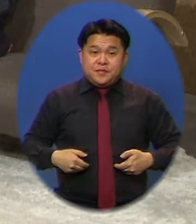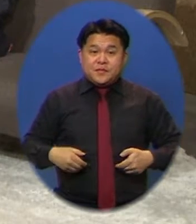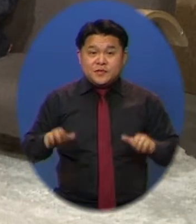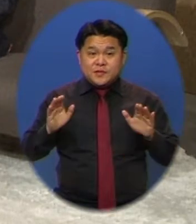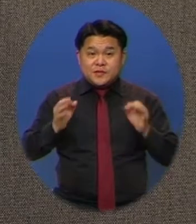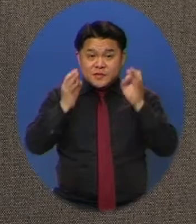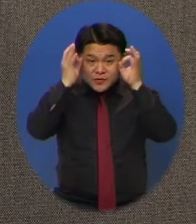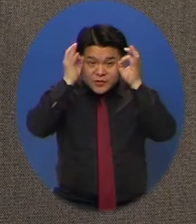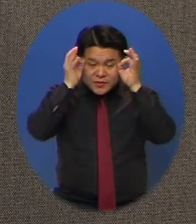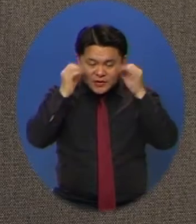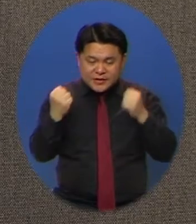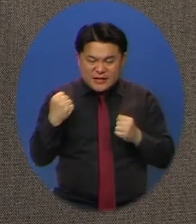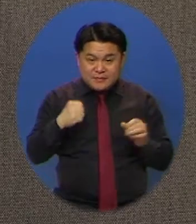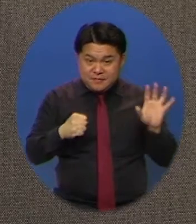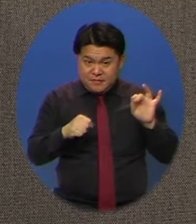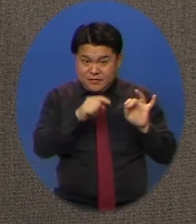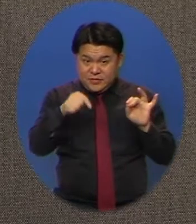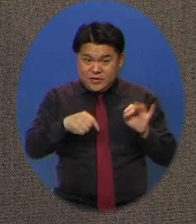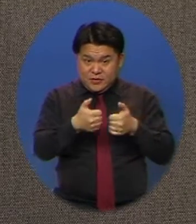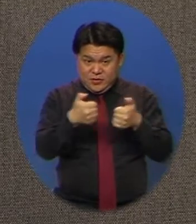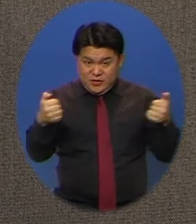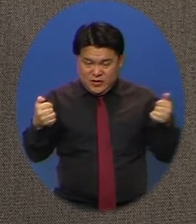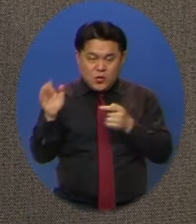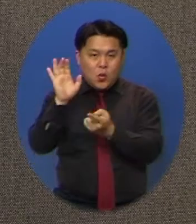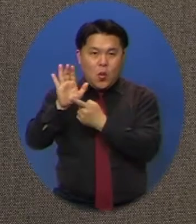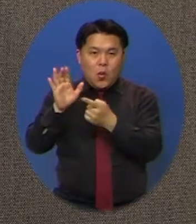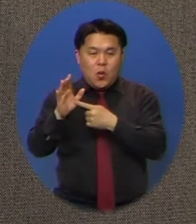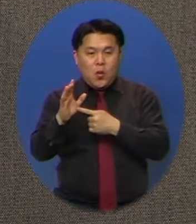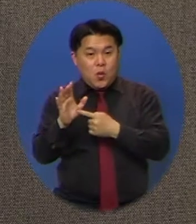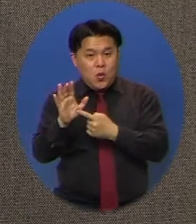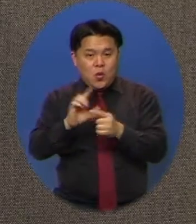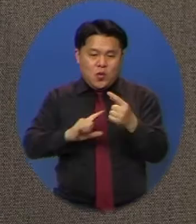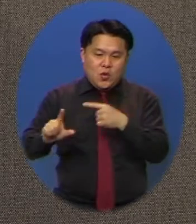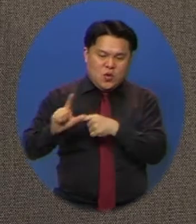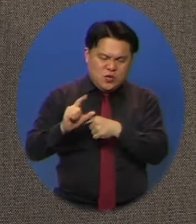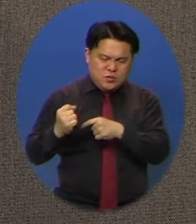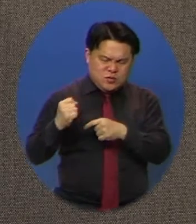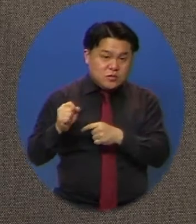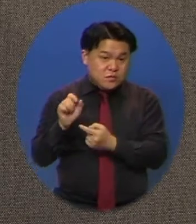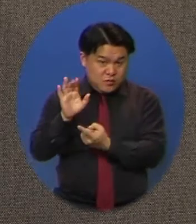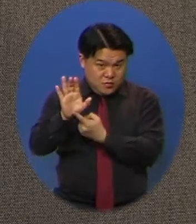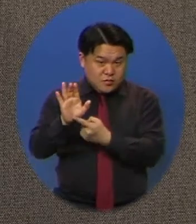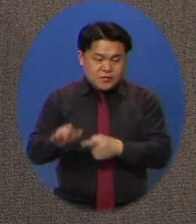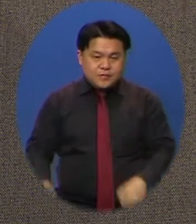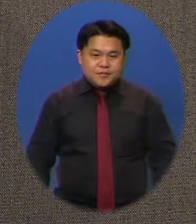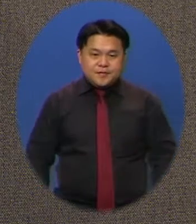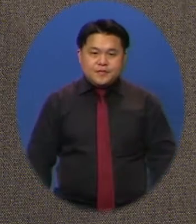해당된다. 그래서 복지제도를 알리는 홍보를 강화할 계획입니다. 먼저